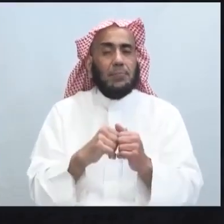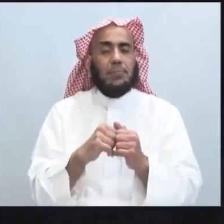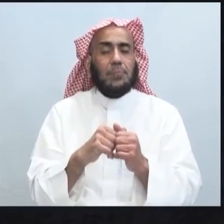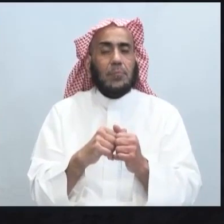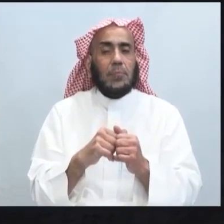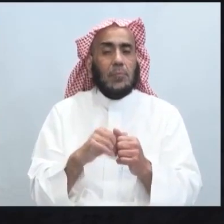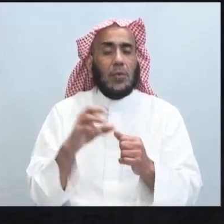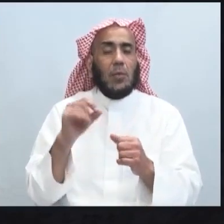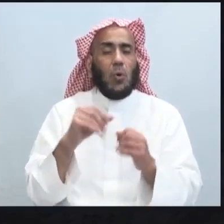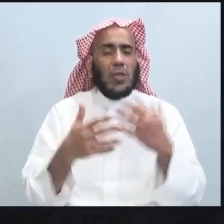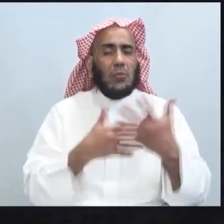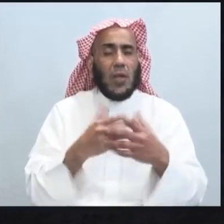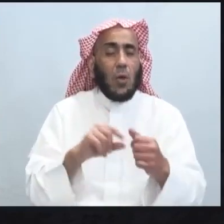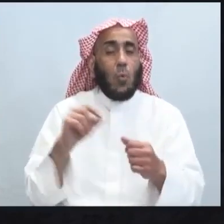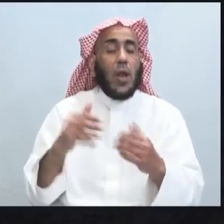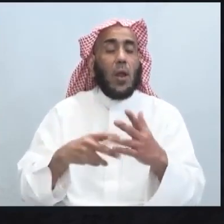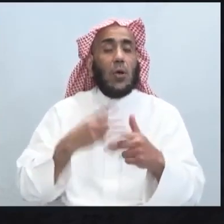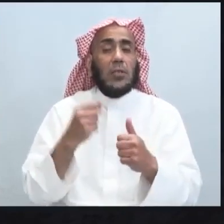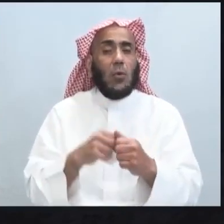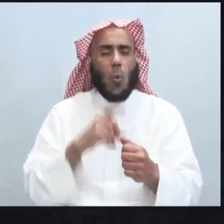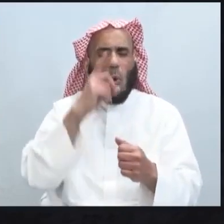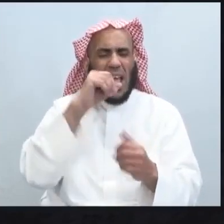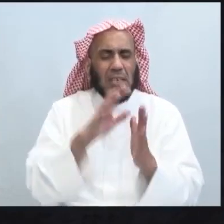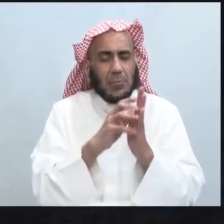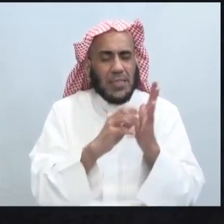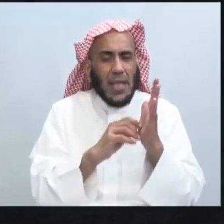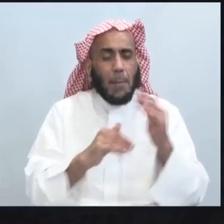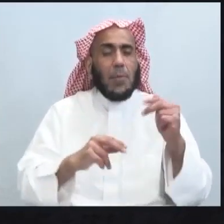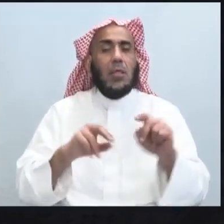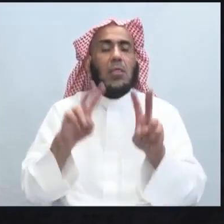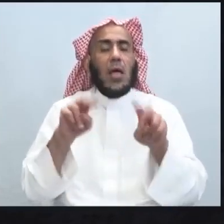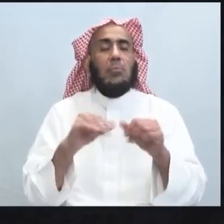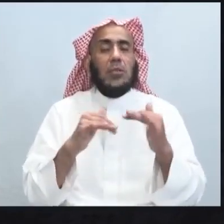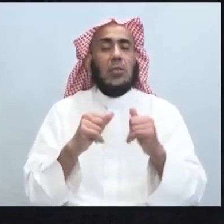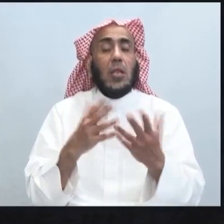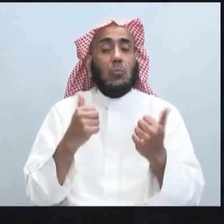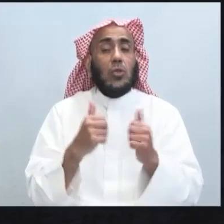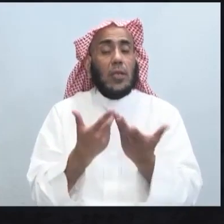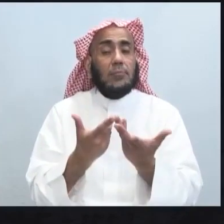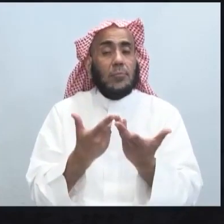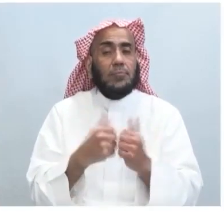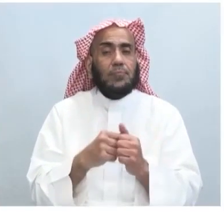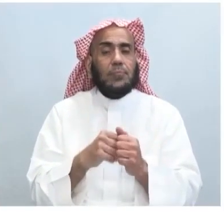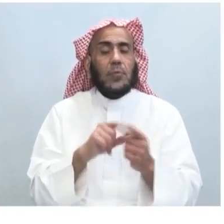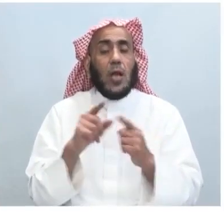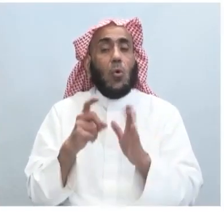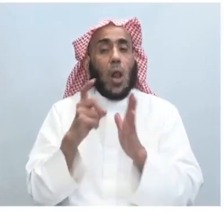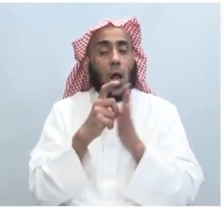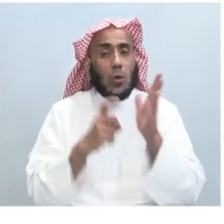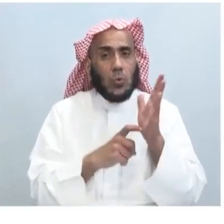للمواد المتفاعله والنواتج ويجب حساب ثابت الاتزان اذا المعطيات هذا هو